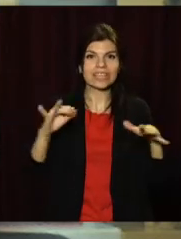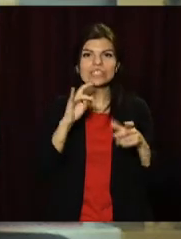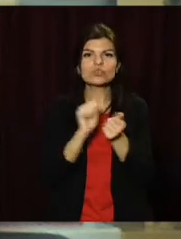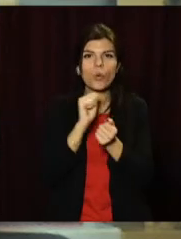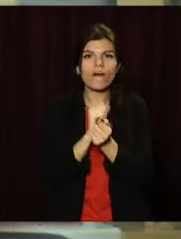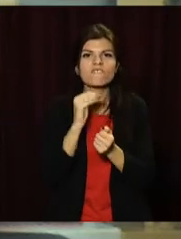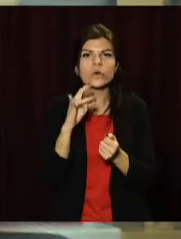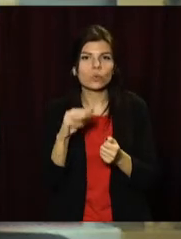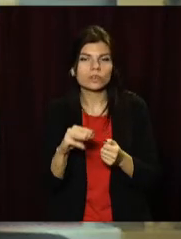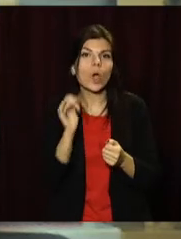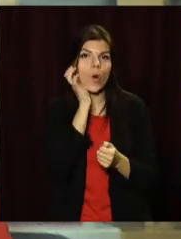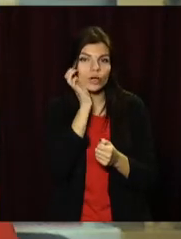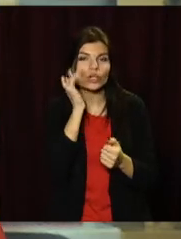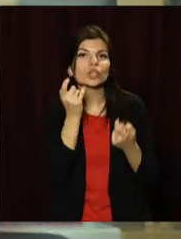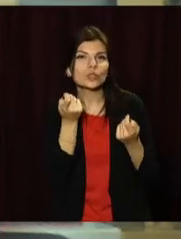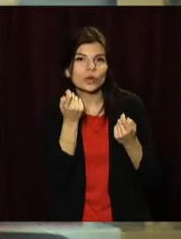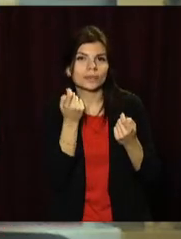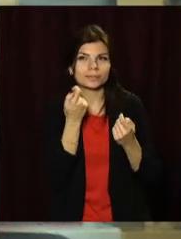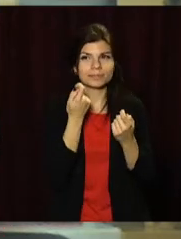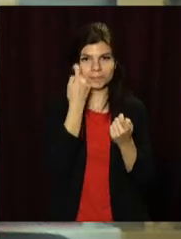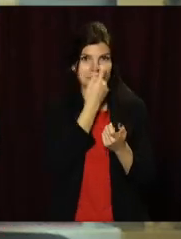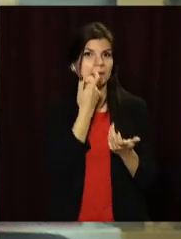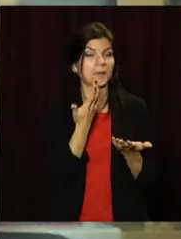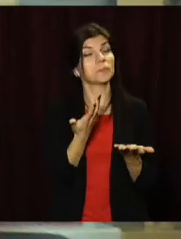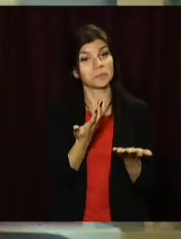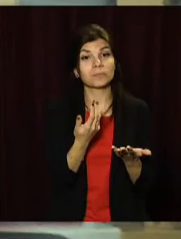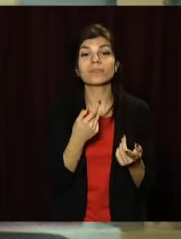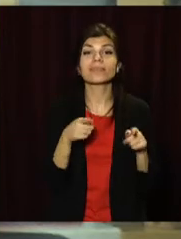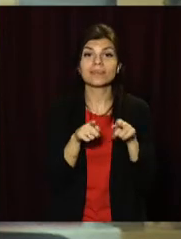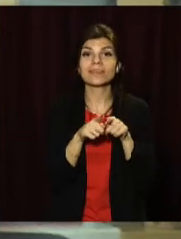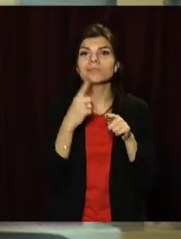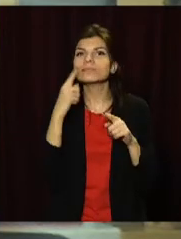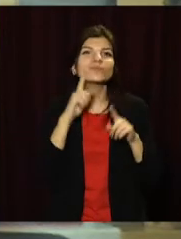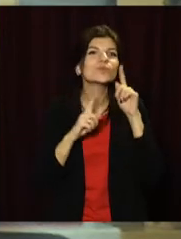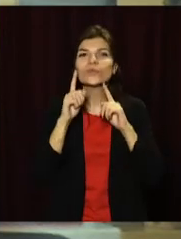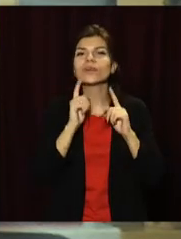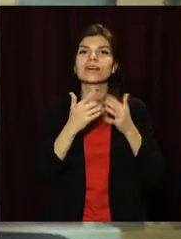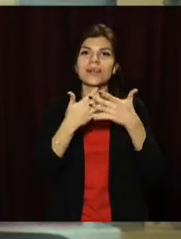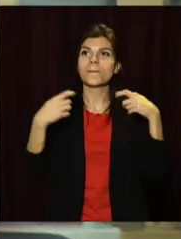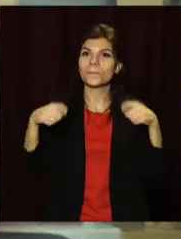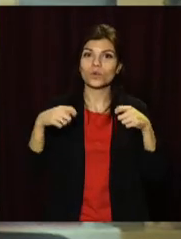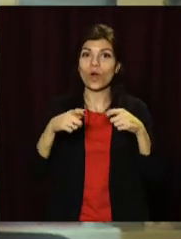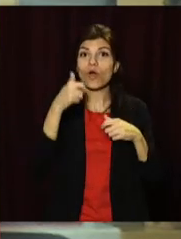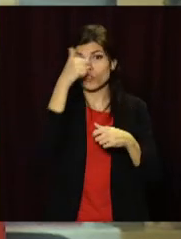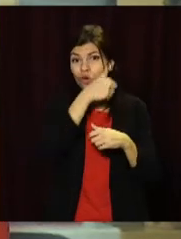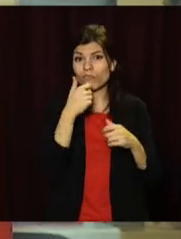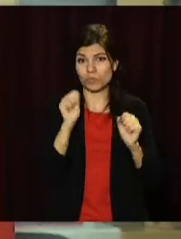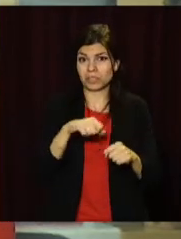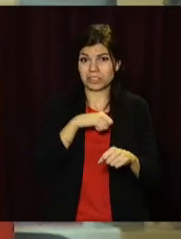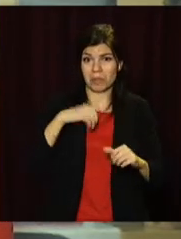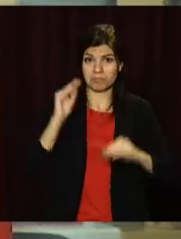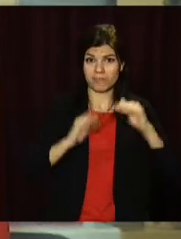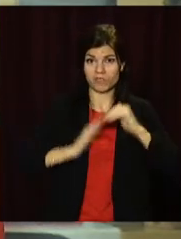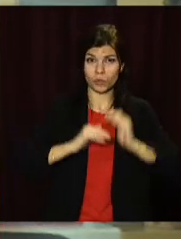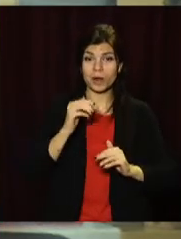сухофруктами і горіхами та трішки п'янкий. Не дивлячись на розмаїття смаколиків у крамницях, приготувати новорічну насолоду